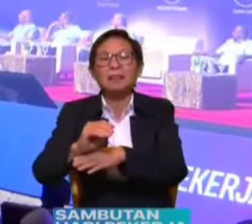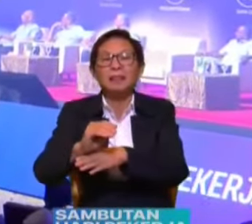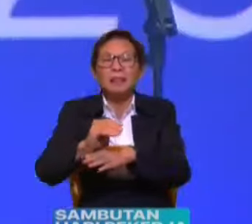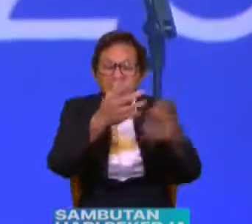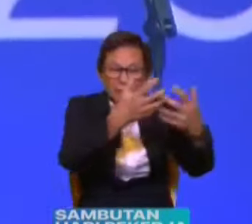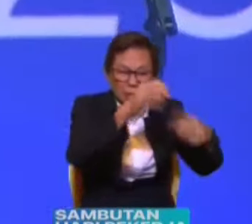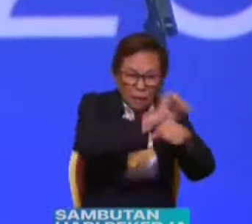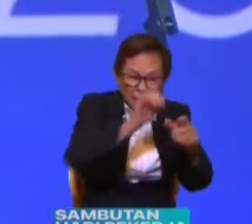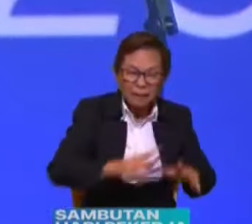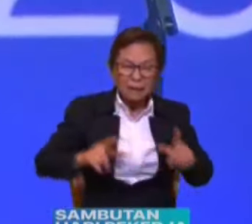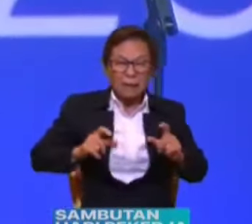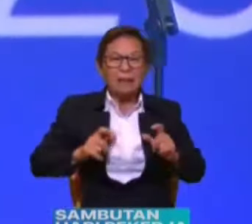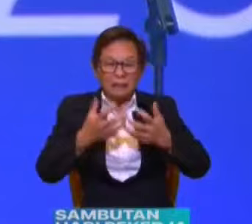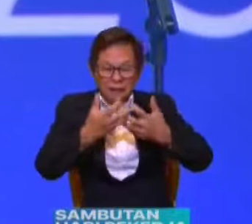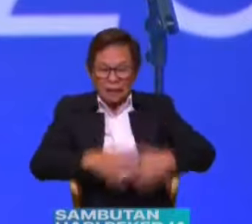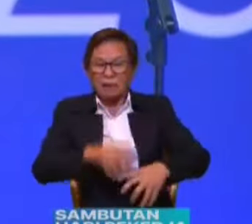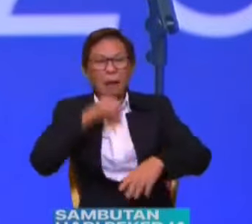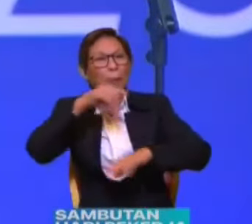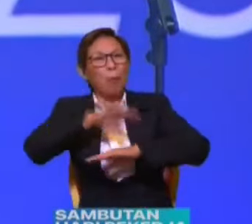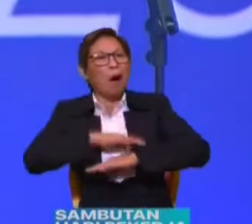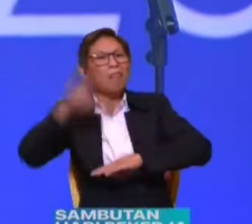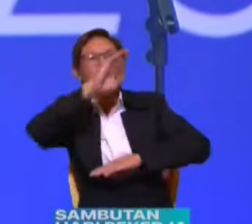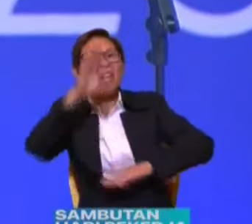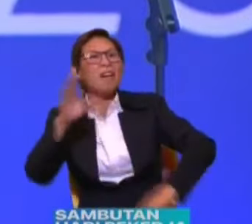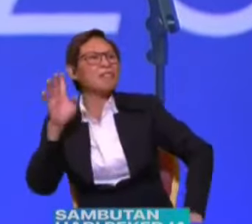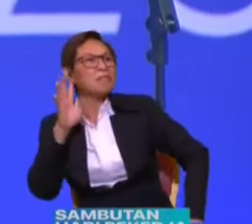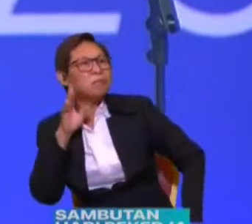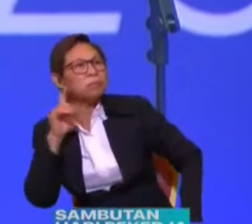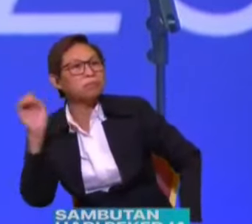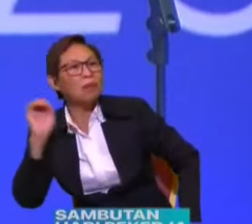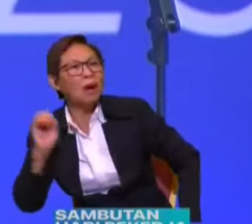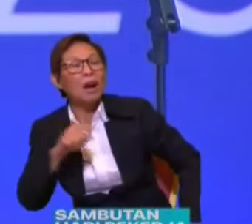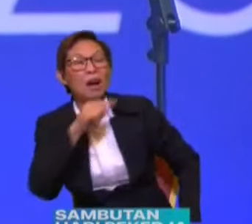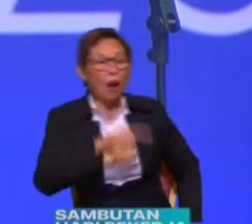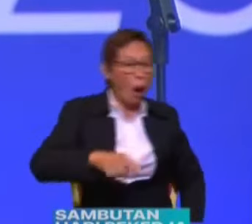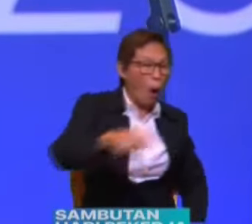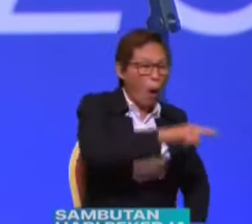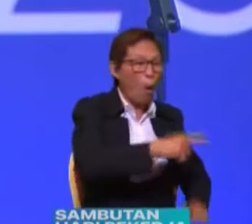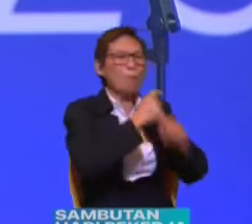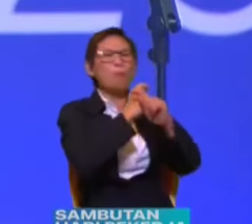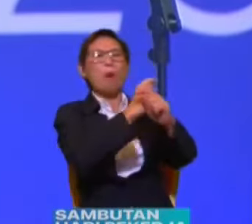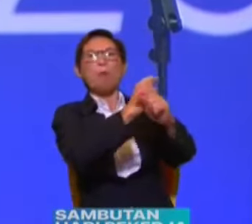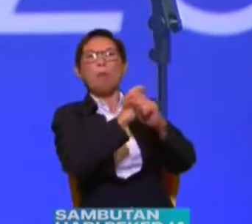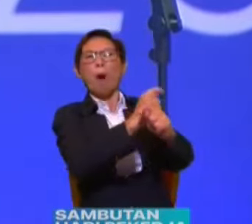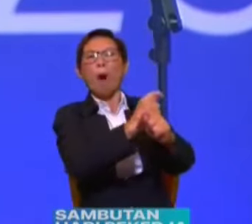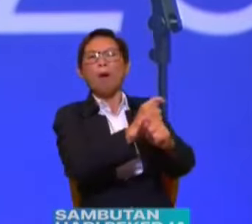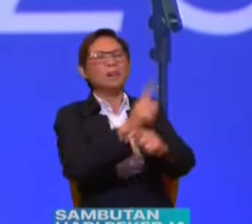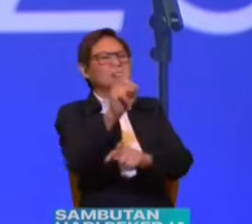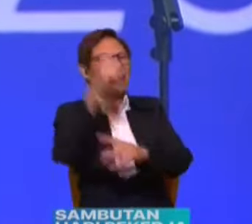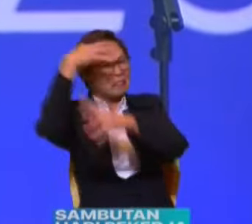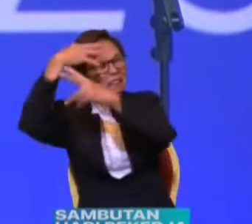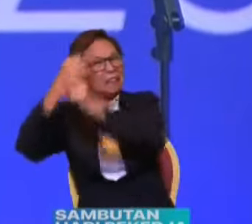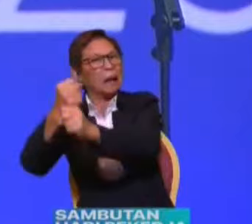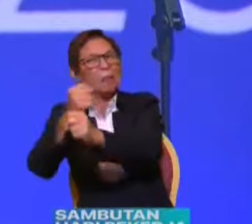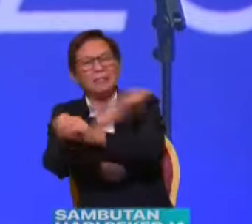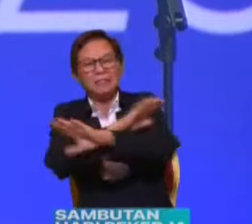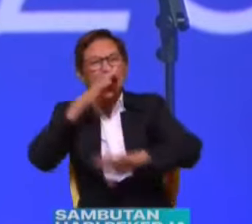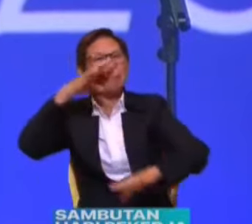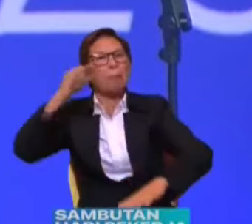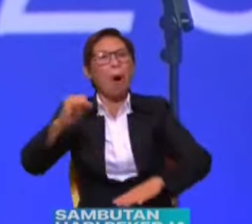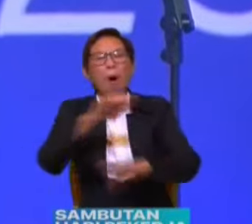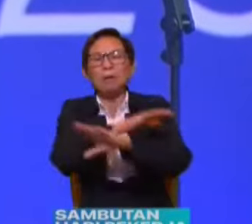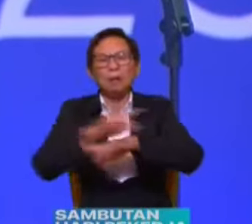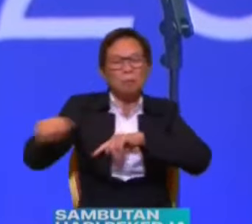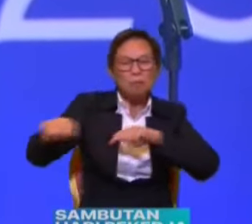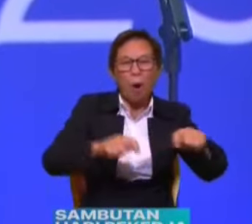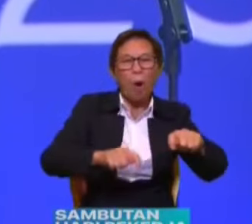kilang itu tidak mengesabah. Tak pernah dengar. Yang mereka buat, pertahankan. Jangan dendam, jangan zalim, jangan